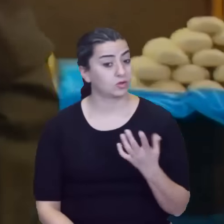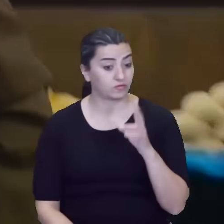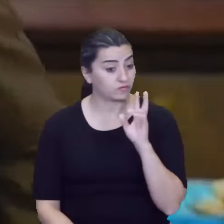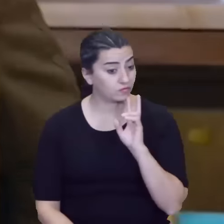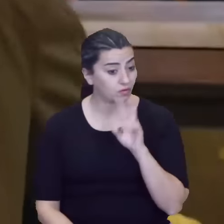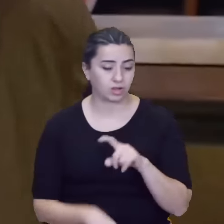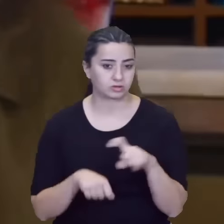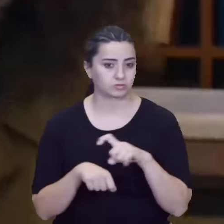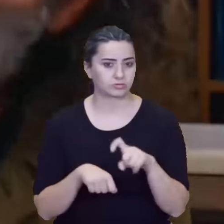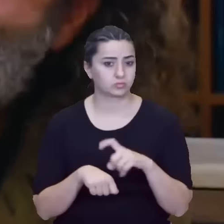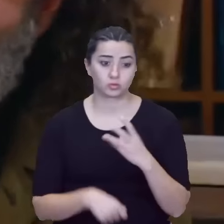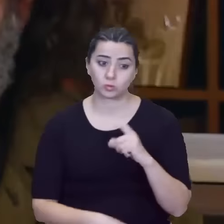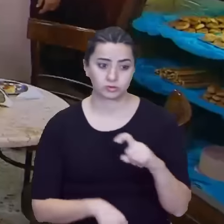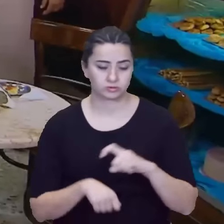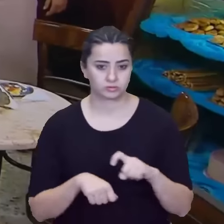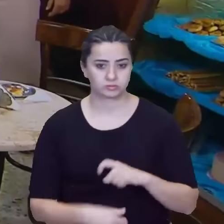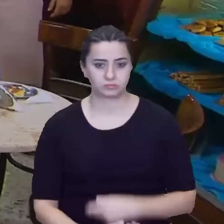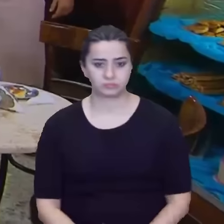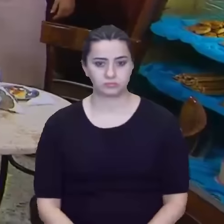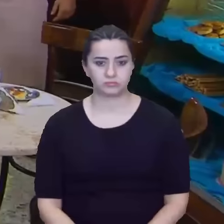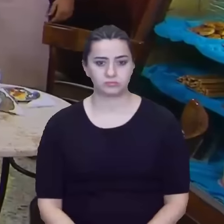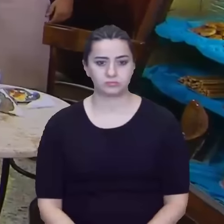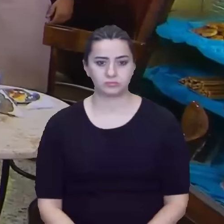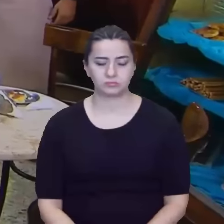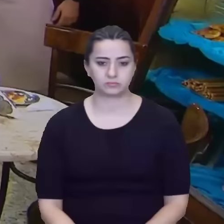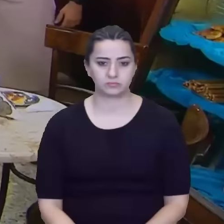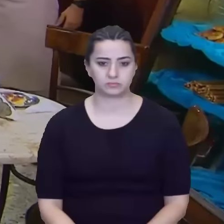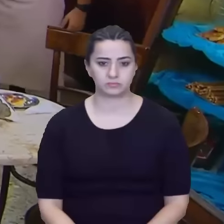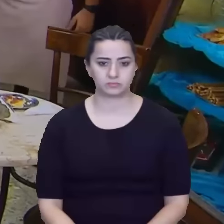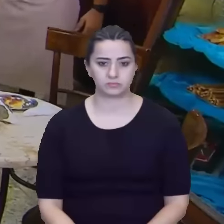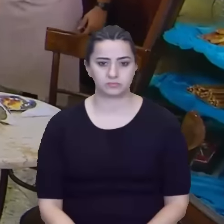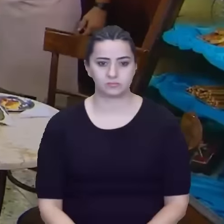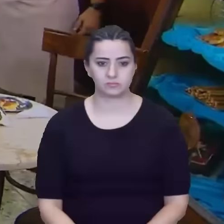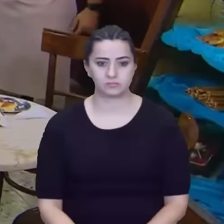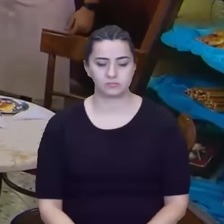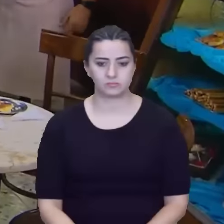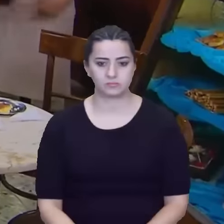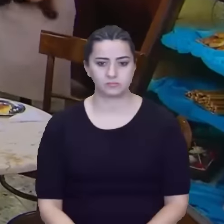Valla kızıyor. Ocağın kızıyor. Susmuş gidiyor.